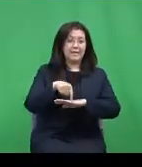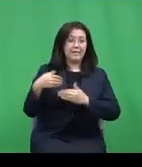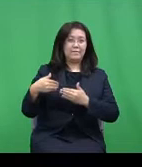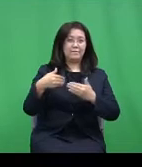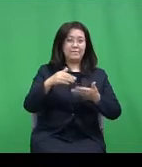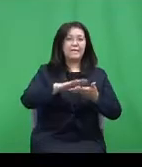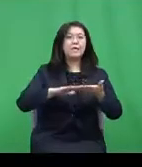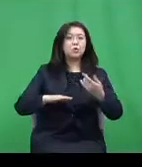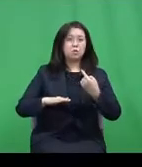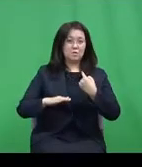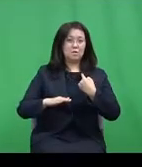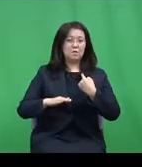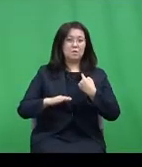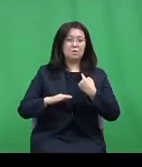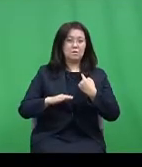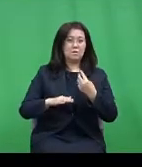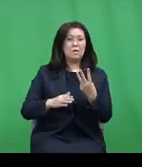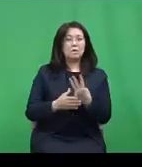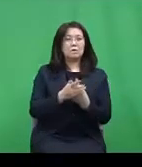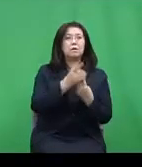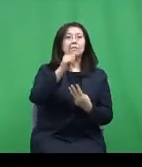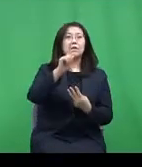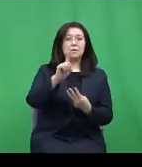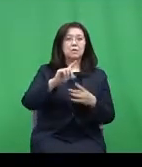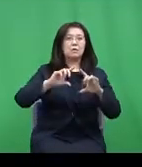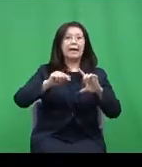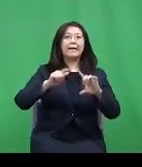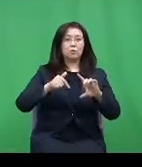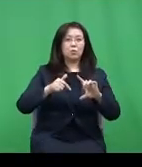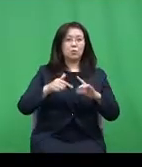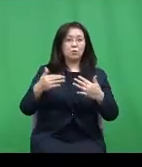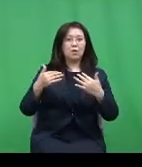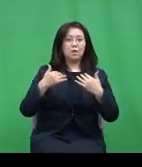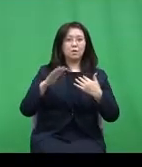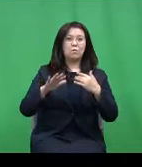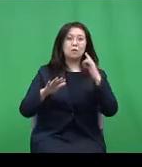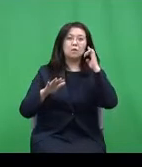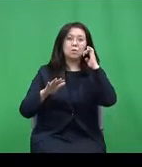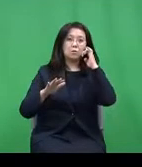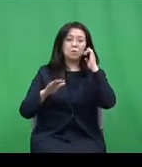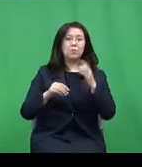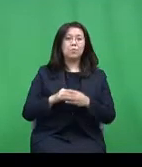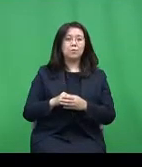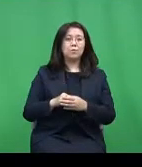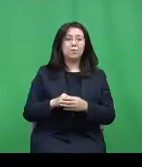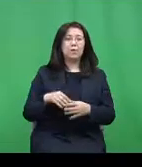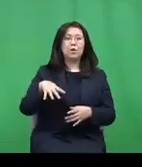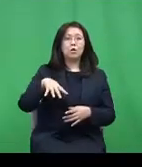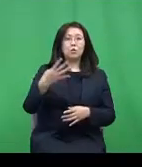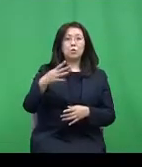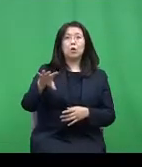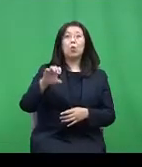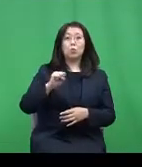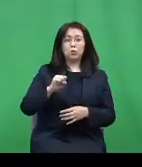県政を引き継がせていただいたときに、まあ、ちょうど三位一体改革の影響もあったと思うんですけれども、まあ、